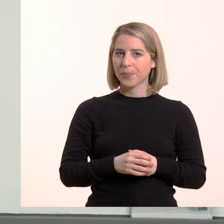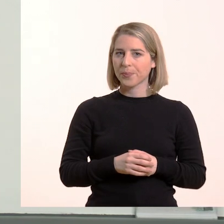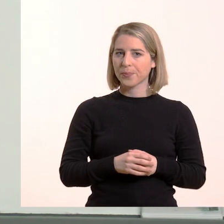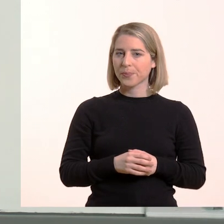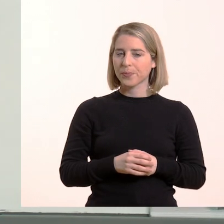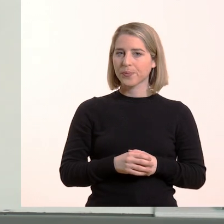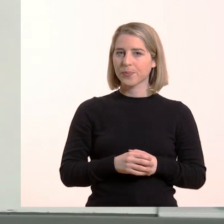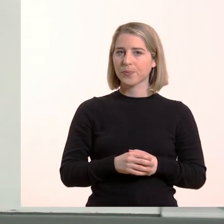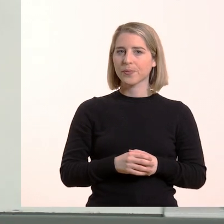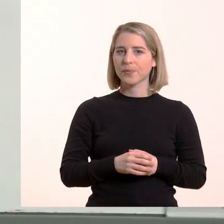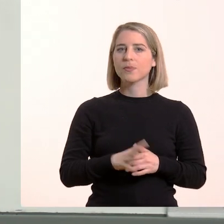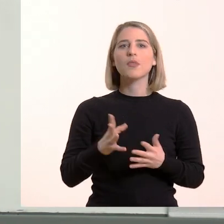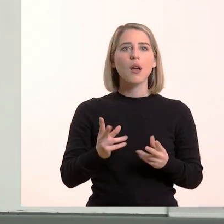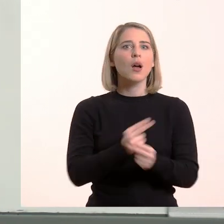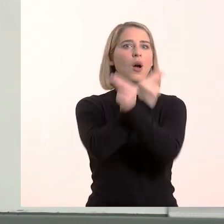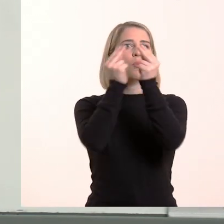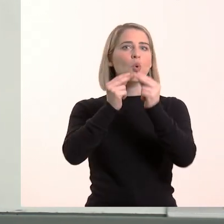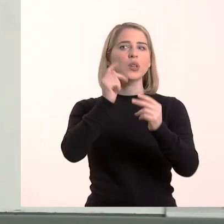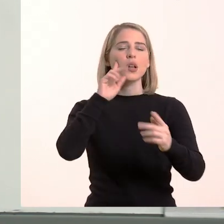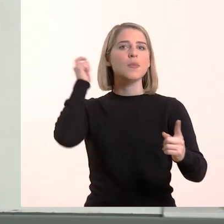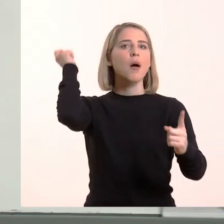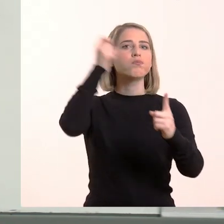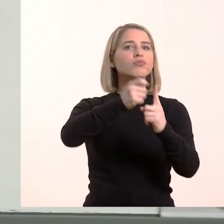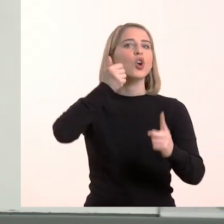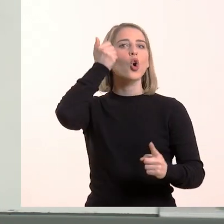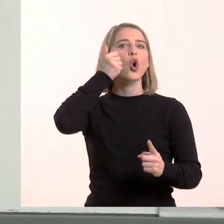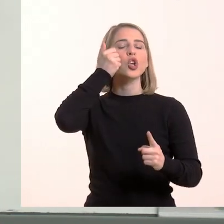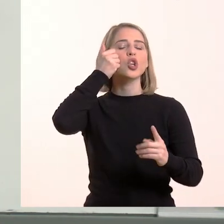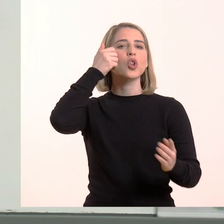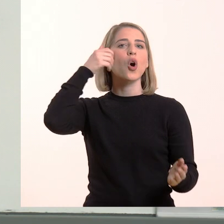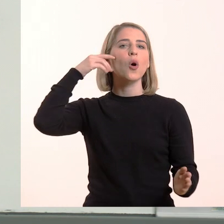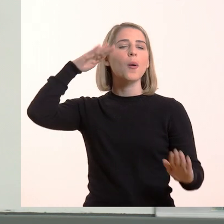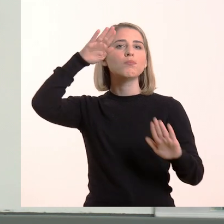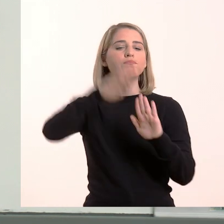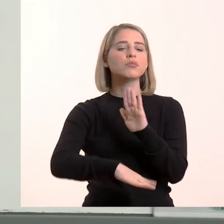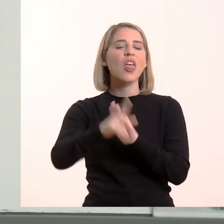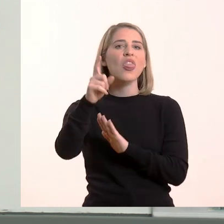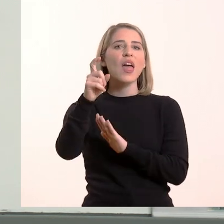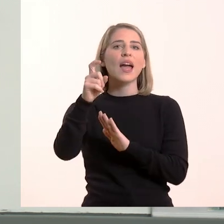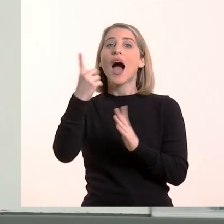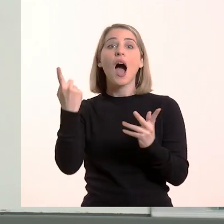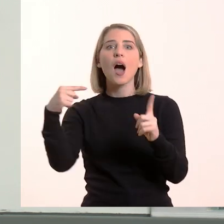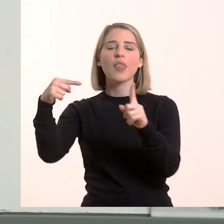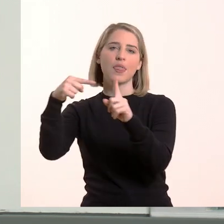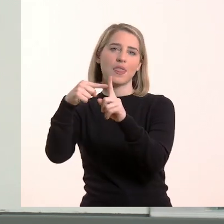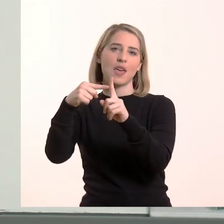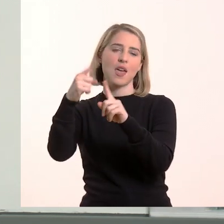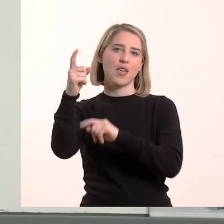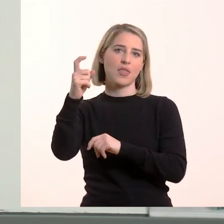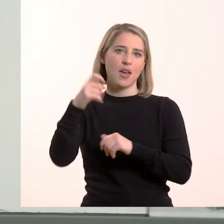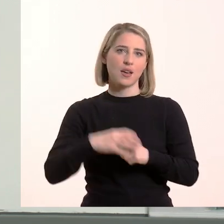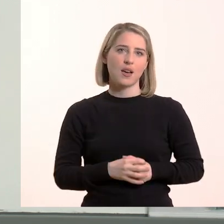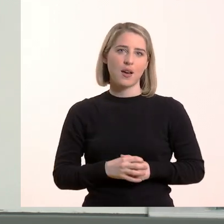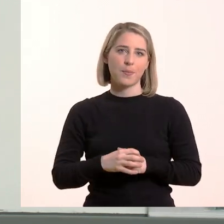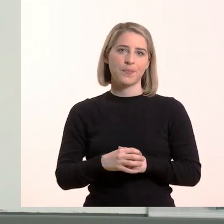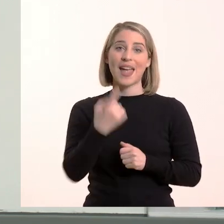και αφού τον αγγίζει με το κόκκινο ραβδί, τον μικραίνει κατά 10. Άρα, τον διαιρεί δια 10.